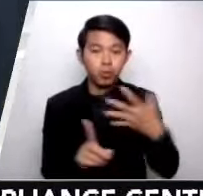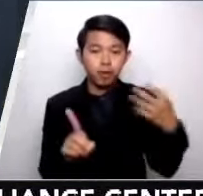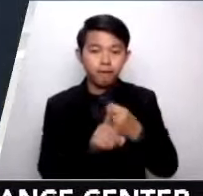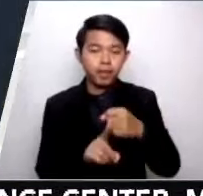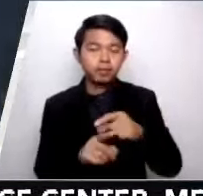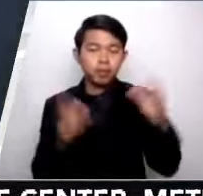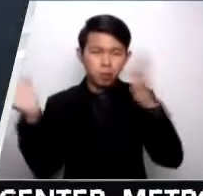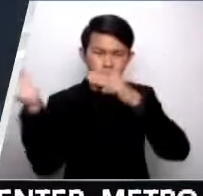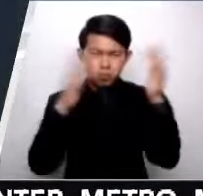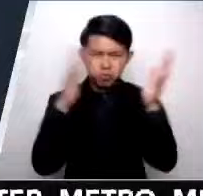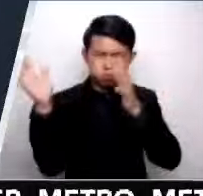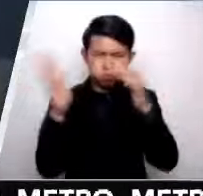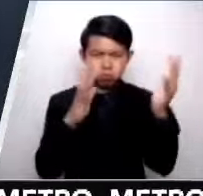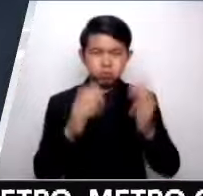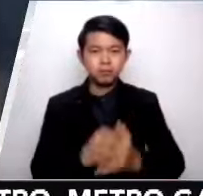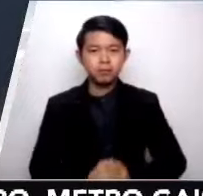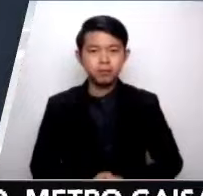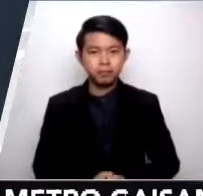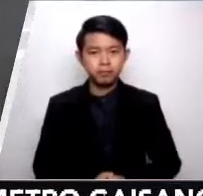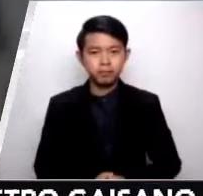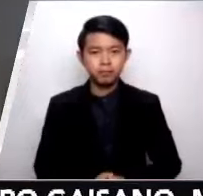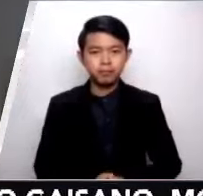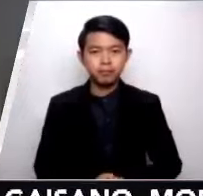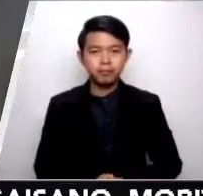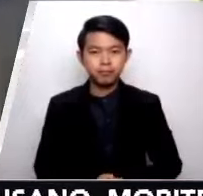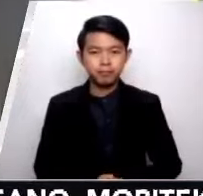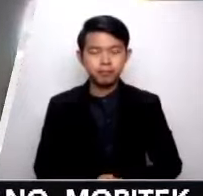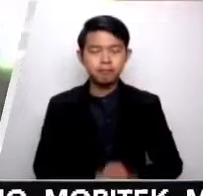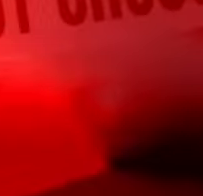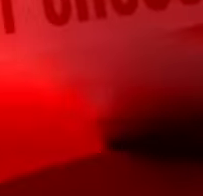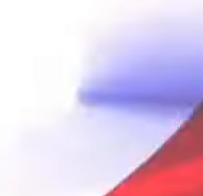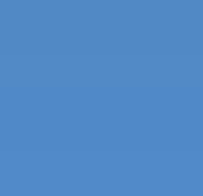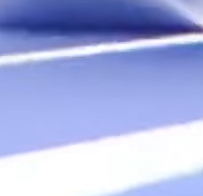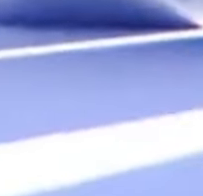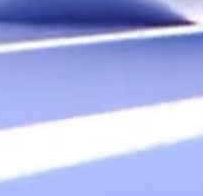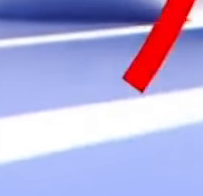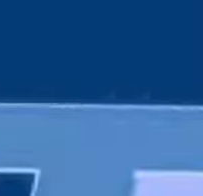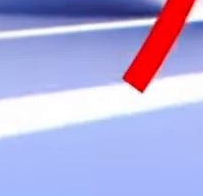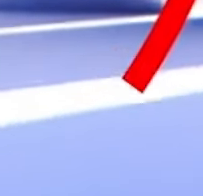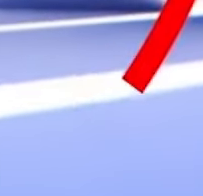Panganiban Perez, nagbabalita para sa GMA Integrated News.